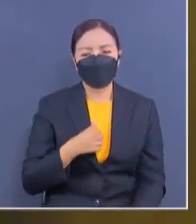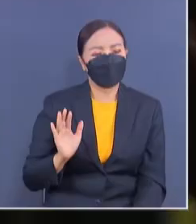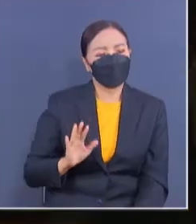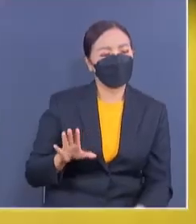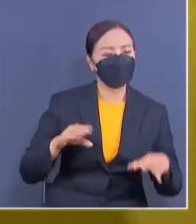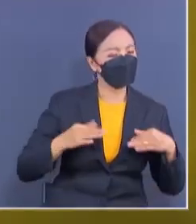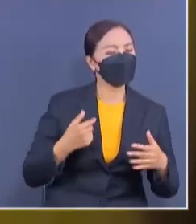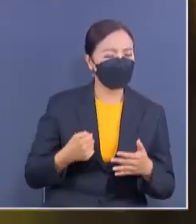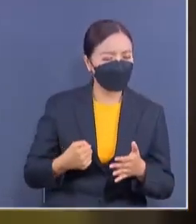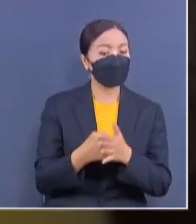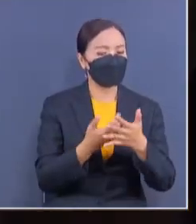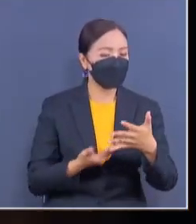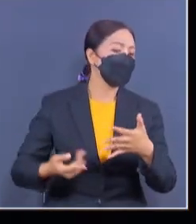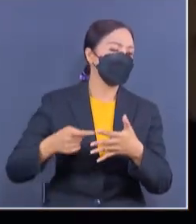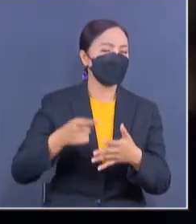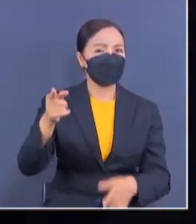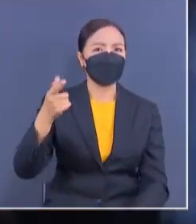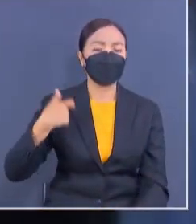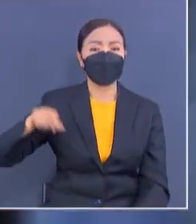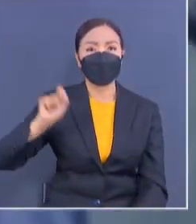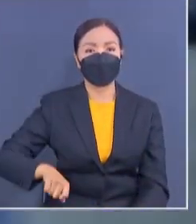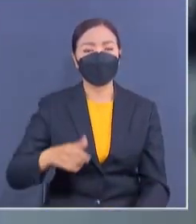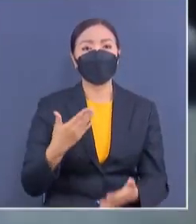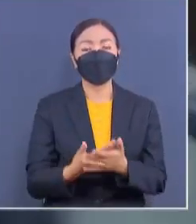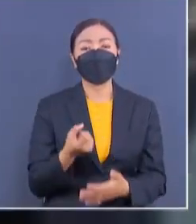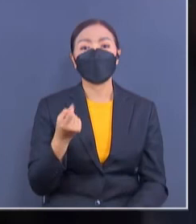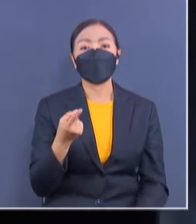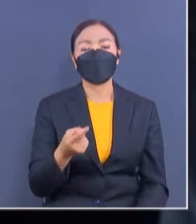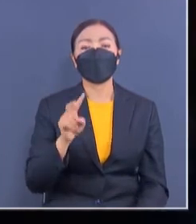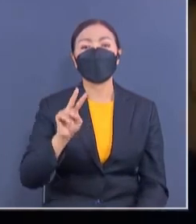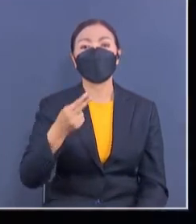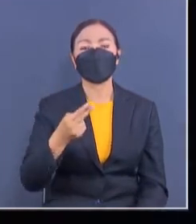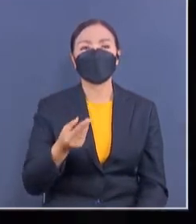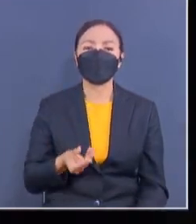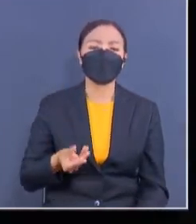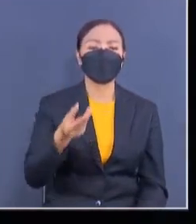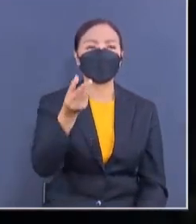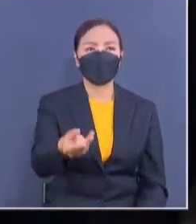ดี๋ยวขอต่อสู้ในชั้นศาลนะคะก่อนที่จะใช้เงินสด 20,000 บาทประกันตัวออกไปค่ะ